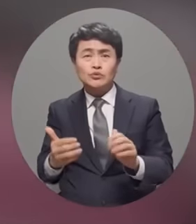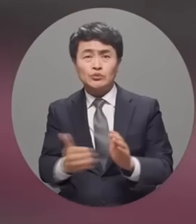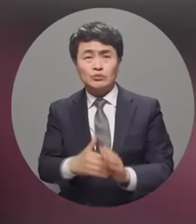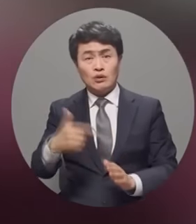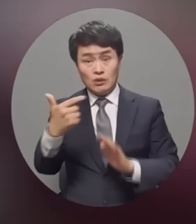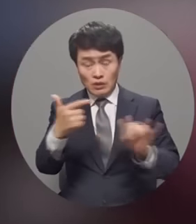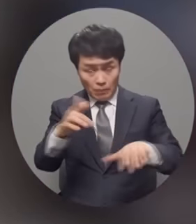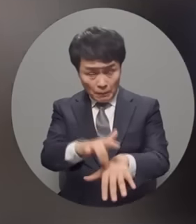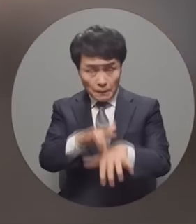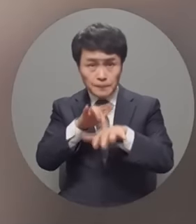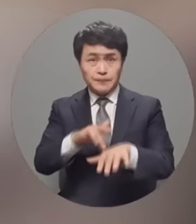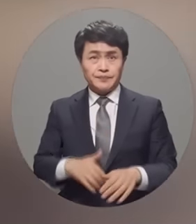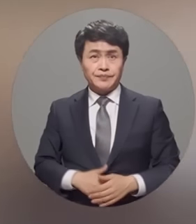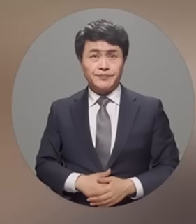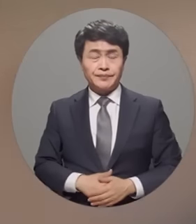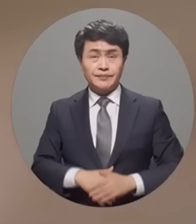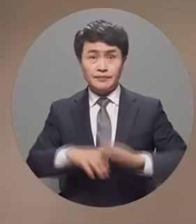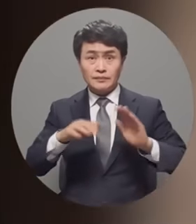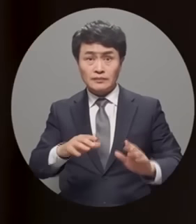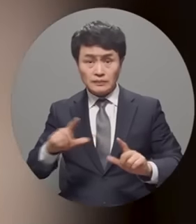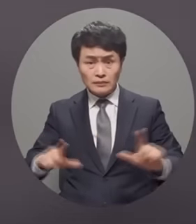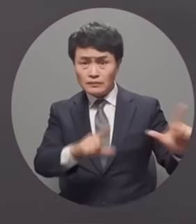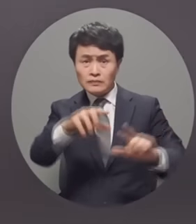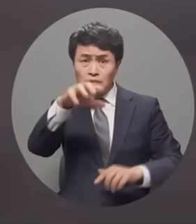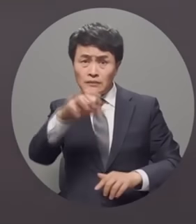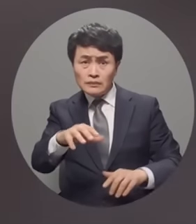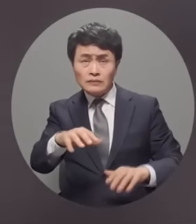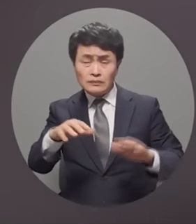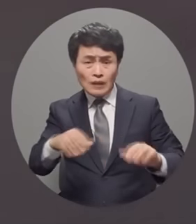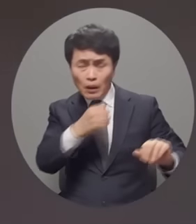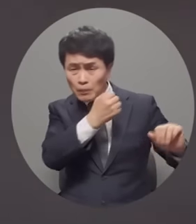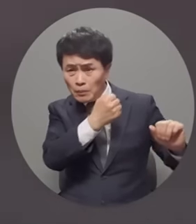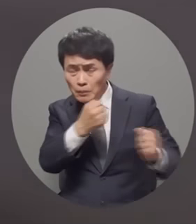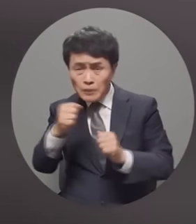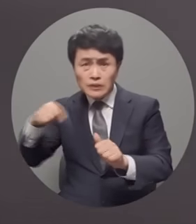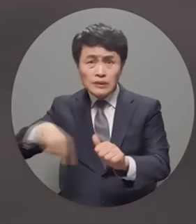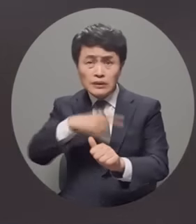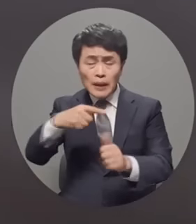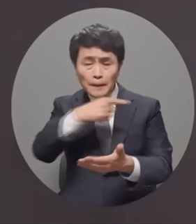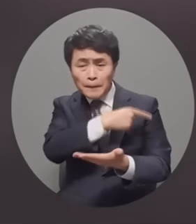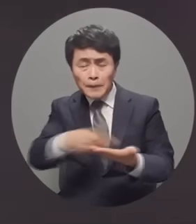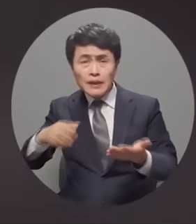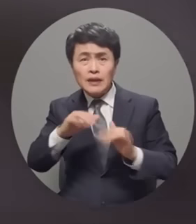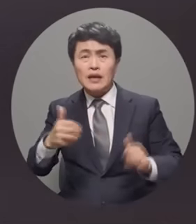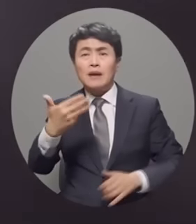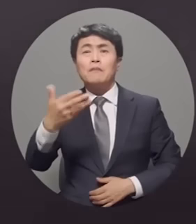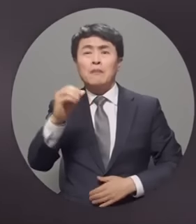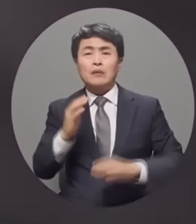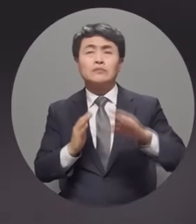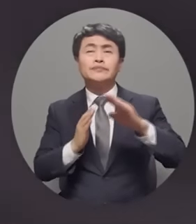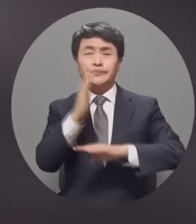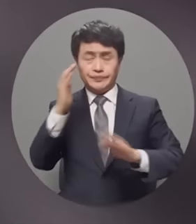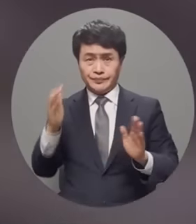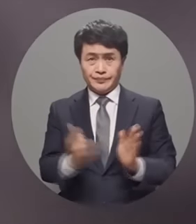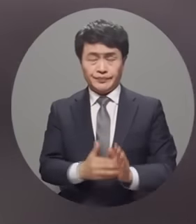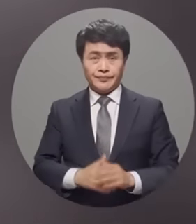60명이 실종됐습니다. 삶의 터전을 잃고 피난민 신세가 된 이재민도 8만 명을 훌쩍